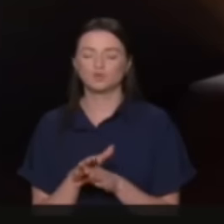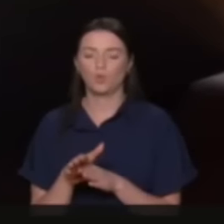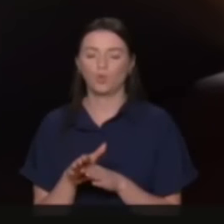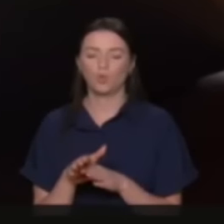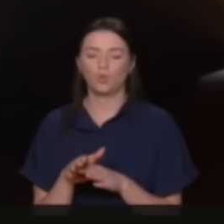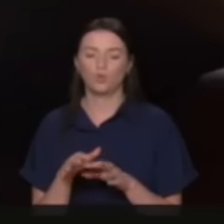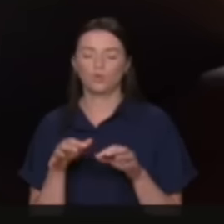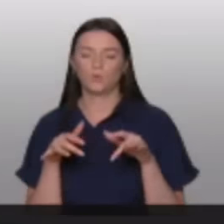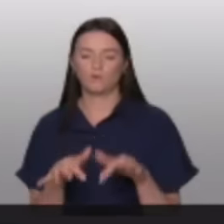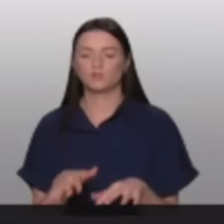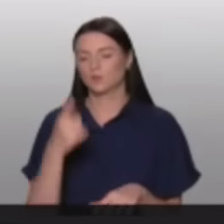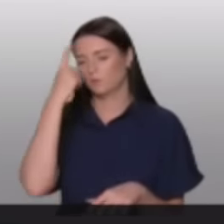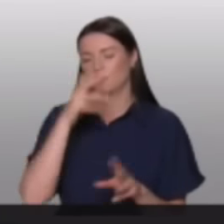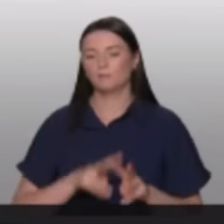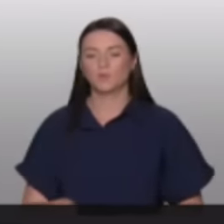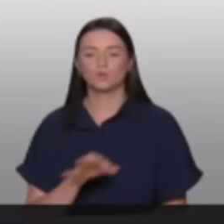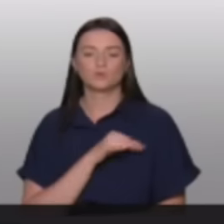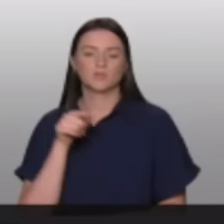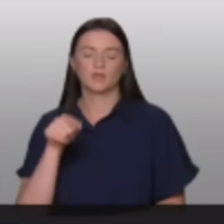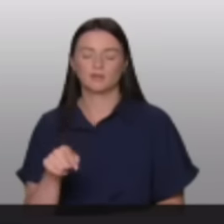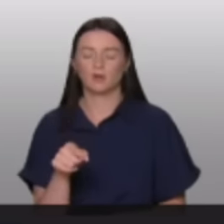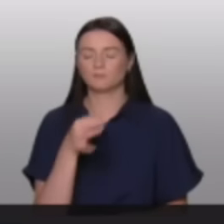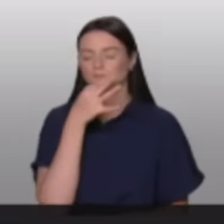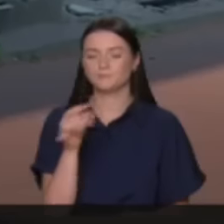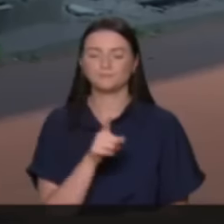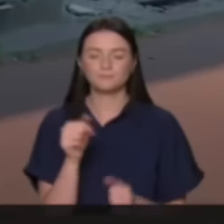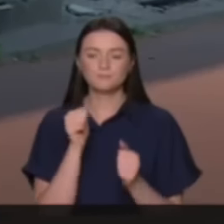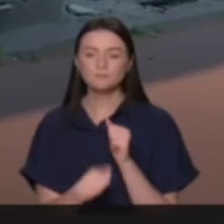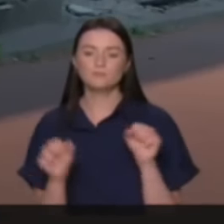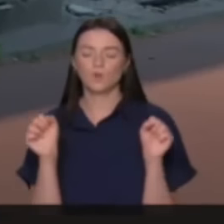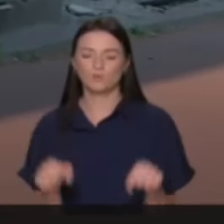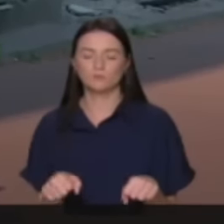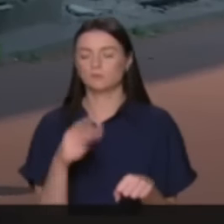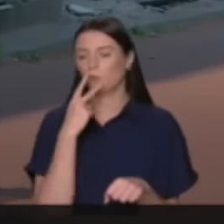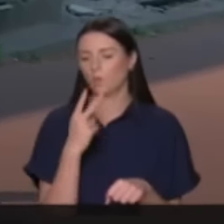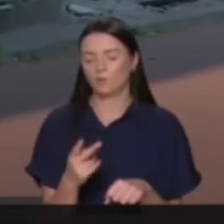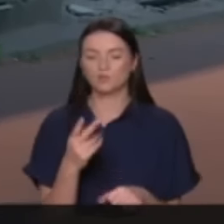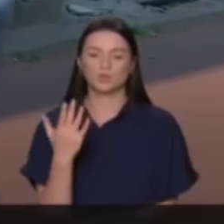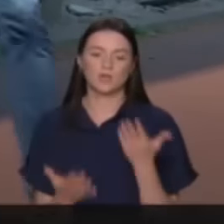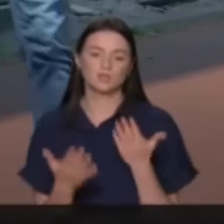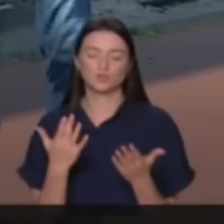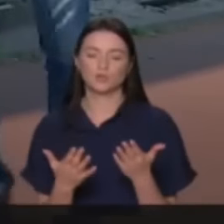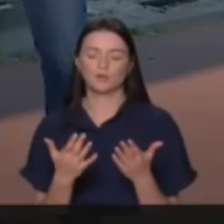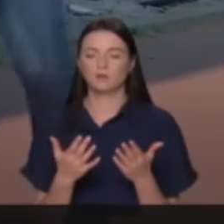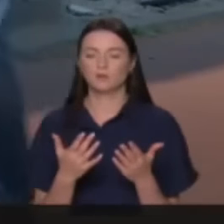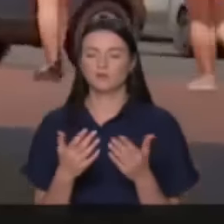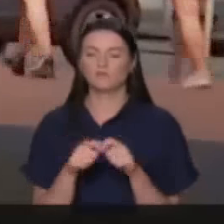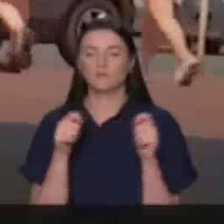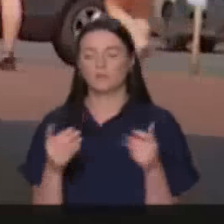це повідомили у Мін'юсті. Там зазначають, що кожен може побачити, чи відкрито стосовно